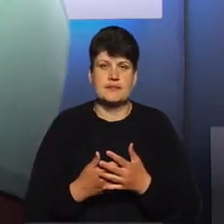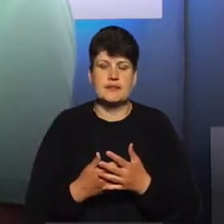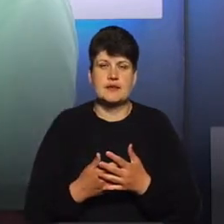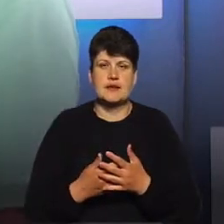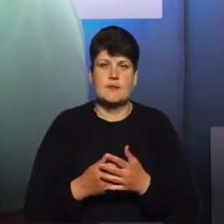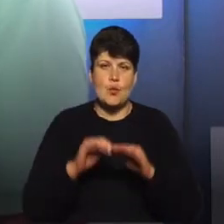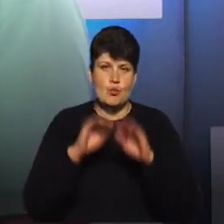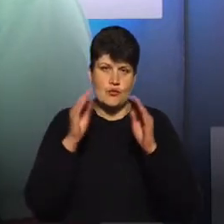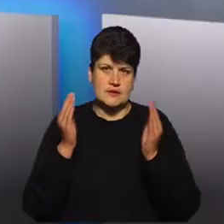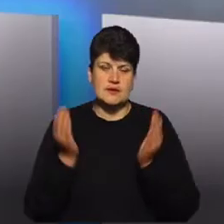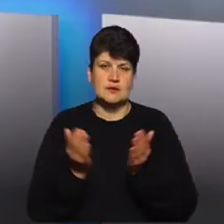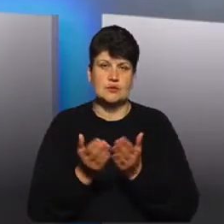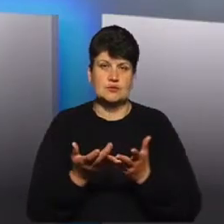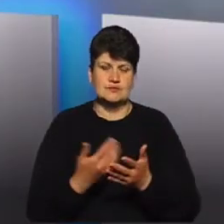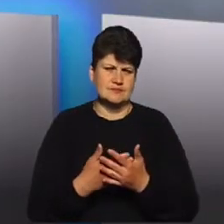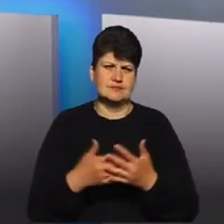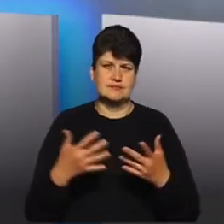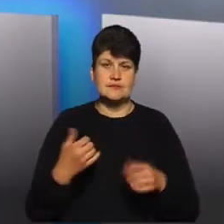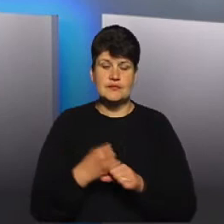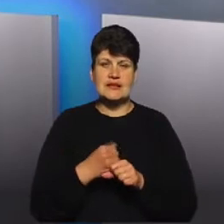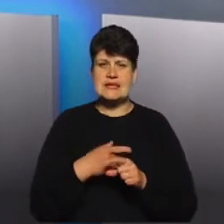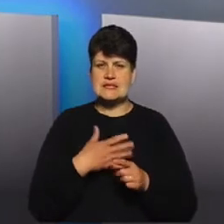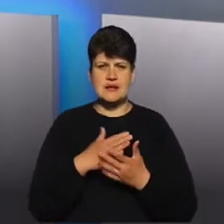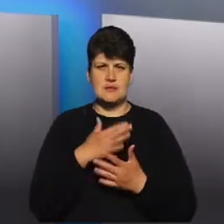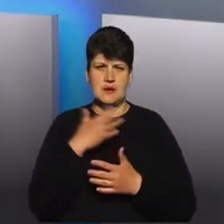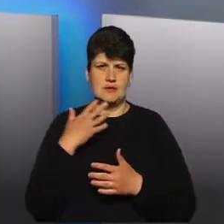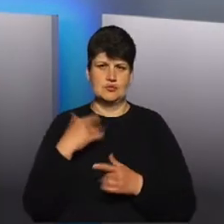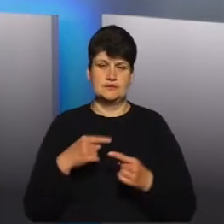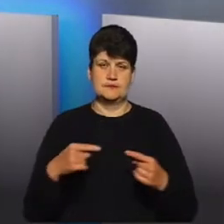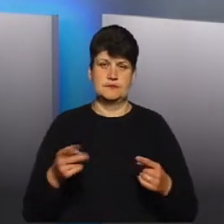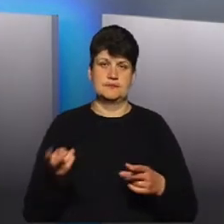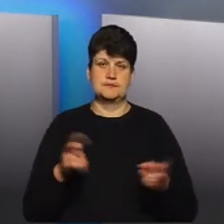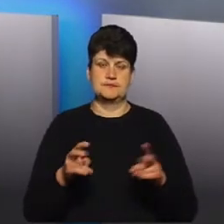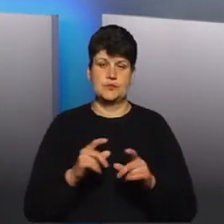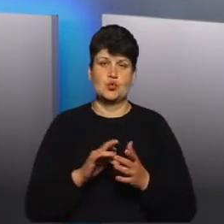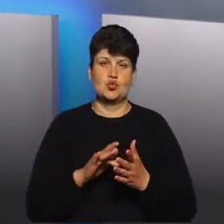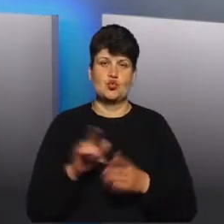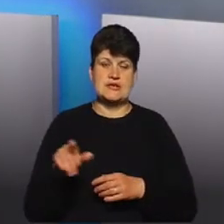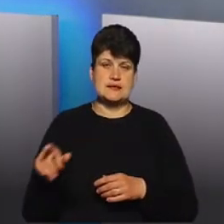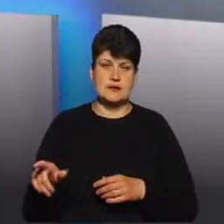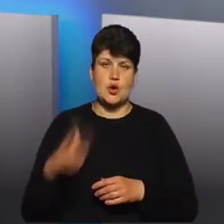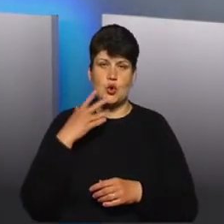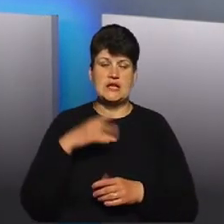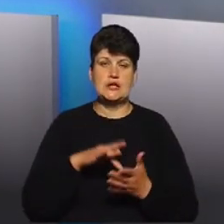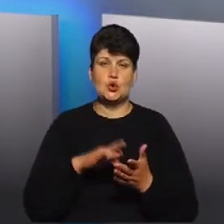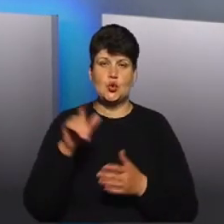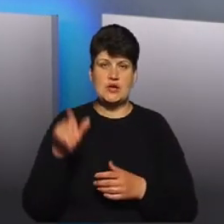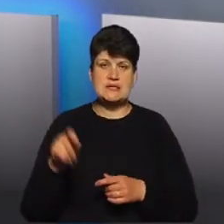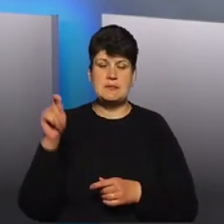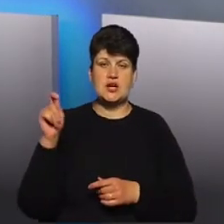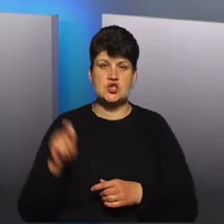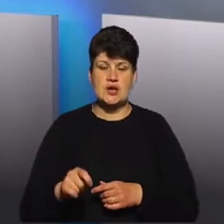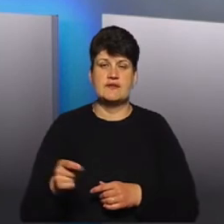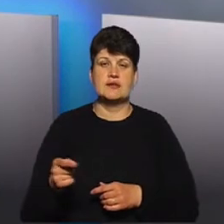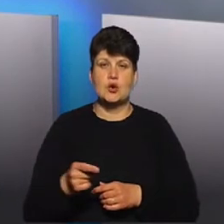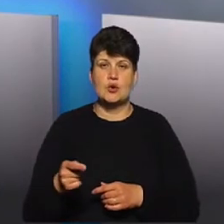Тобто в нас є багато атракцій, на них саме йдуть туристи. Коли вже турист приїжджає, нехай навіть в Тернопіль, з якими труднощами, можливо, стикається, на